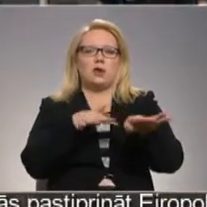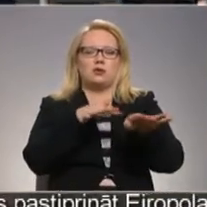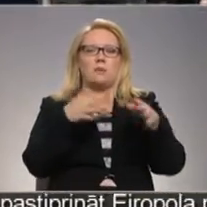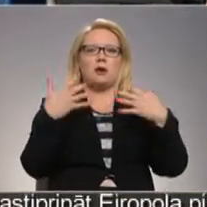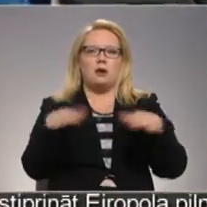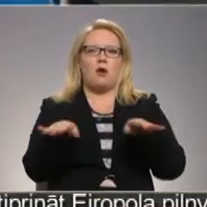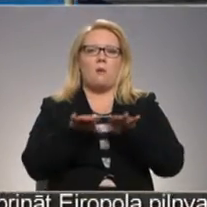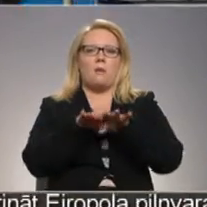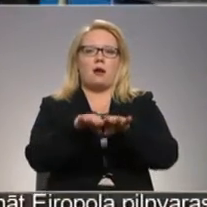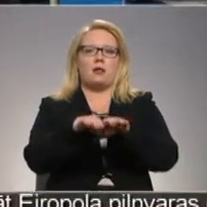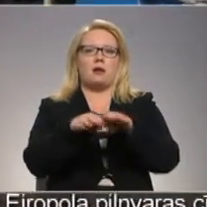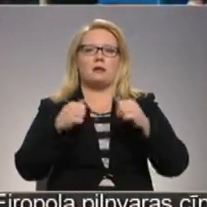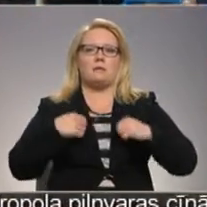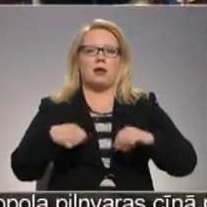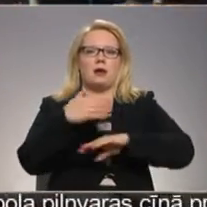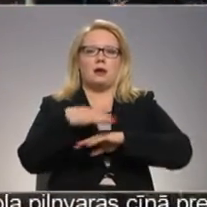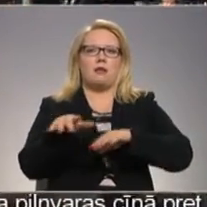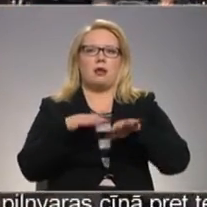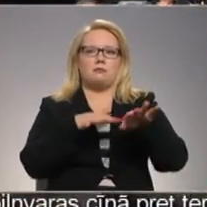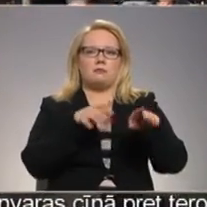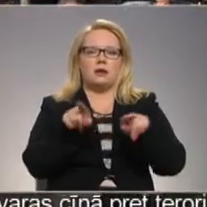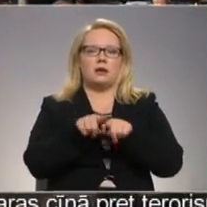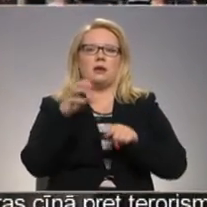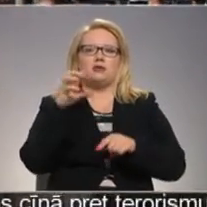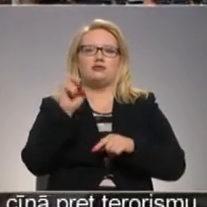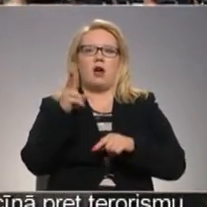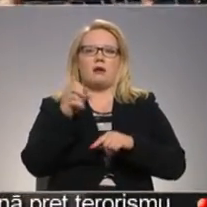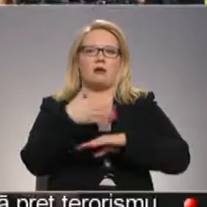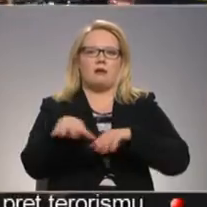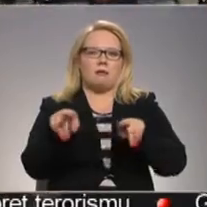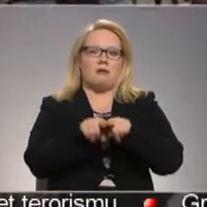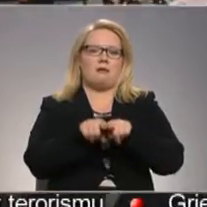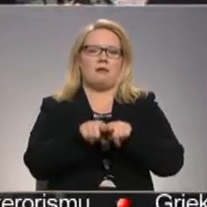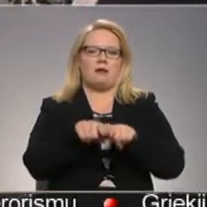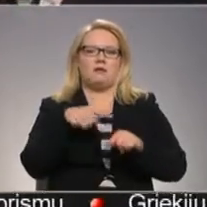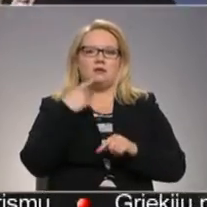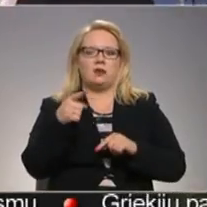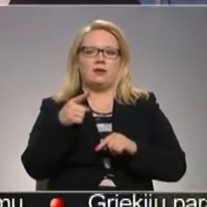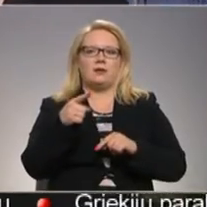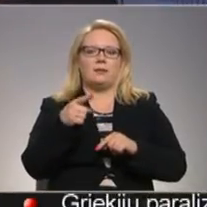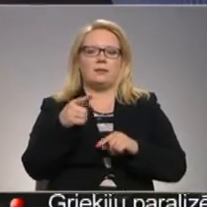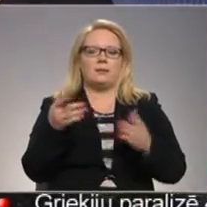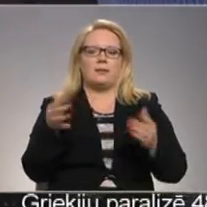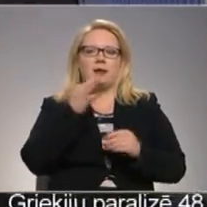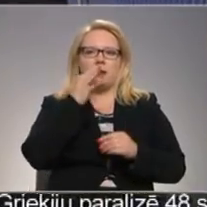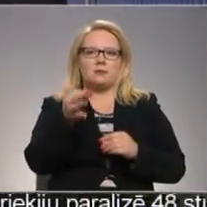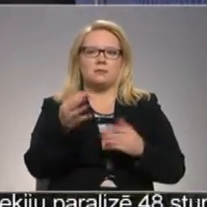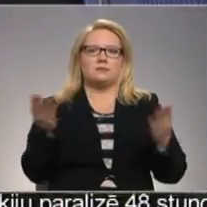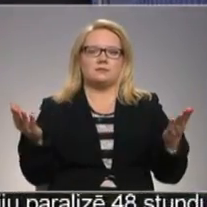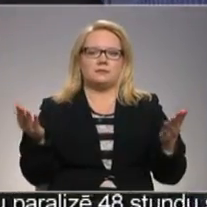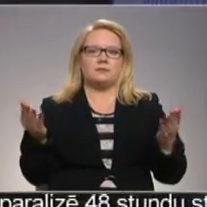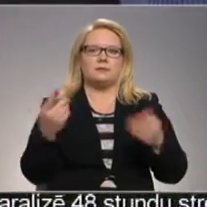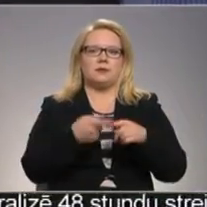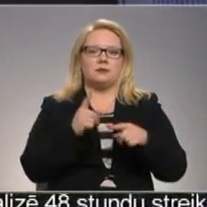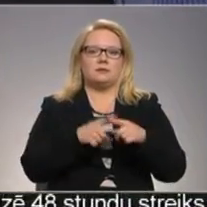šajās paralēlās ielās, Miera ielā, Čaka ielā un tamlīdzīgi. Tad cilvēkiem vārdiem sakot atbildes? Atbildes.